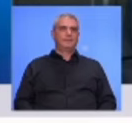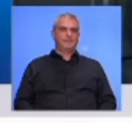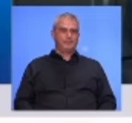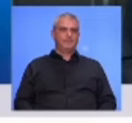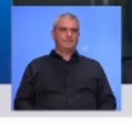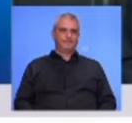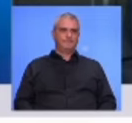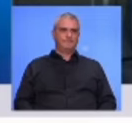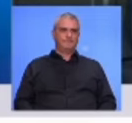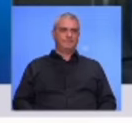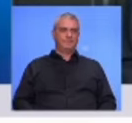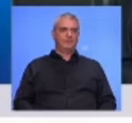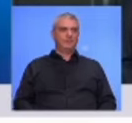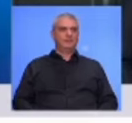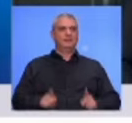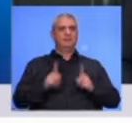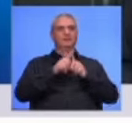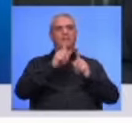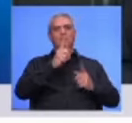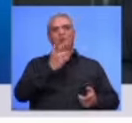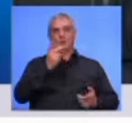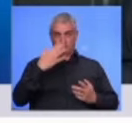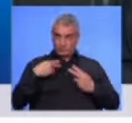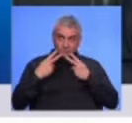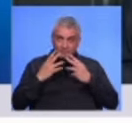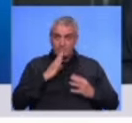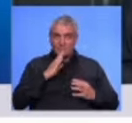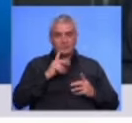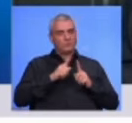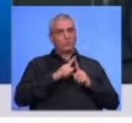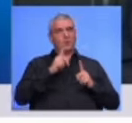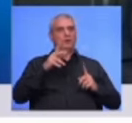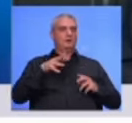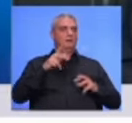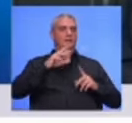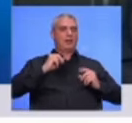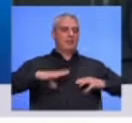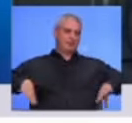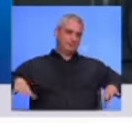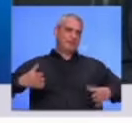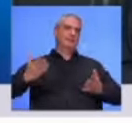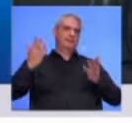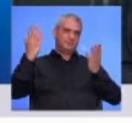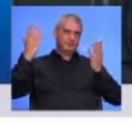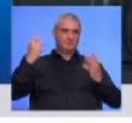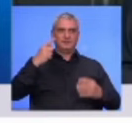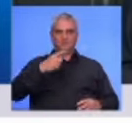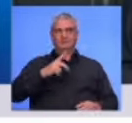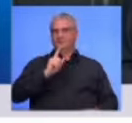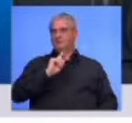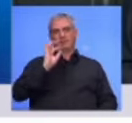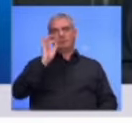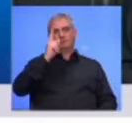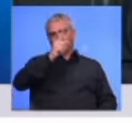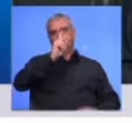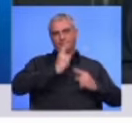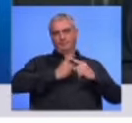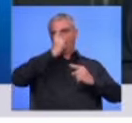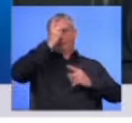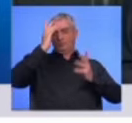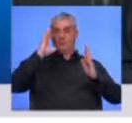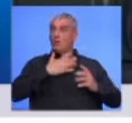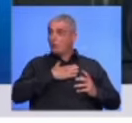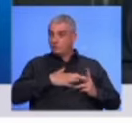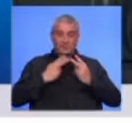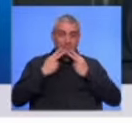אז זה לא רציני, ואם רוצים לפתור את הבעיה... זה שהלכה עם חצאית, ואז זה, אתה יודע, זה לא בסדר. בדיוק, בדיוק. אם הם רוצים לפתור